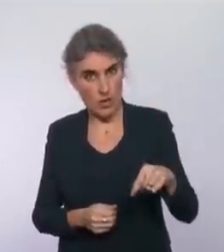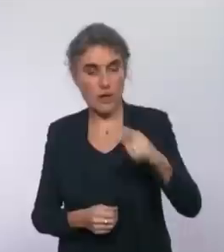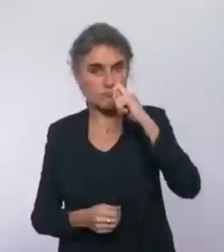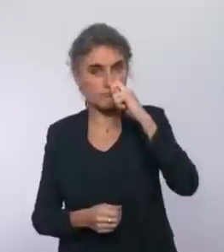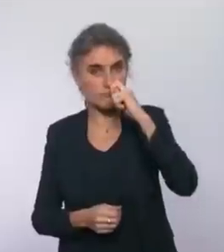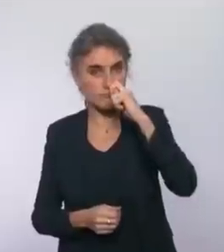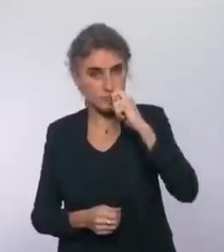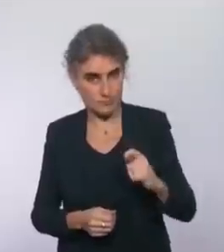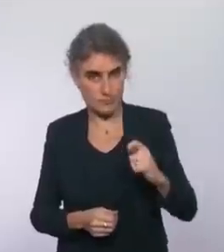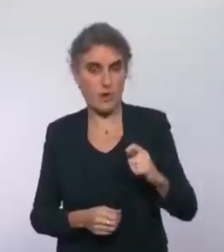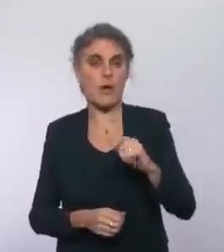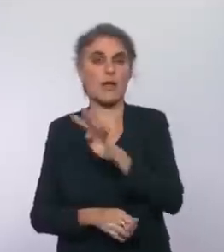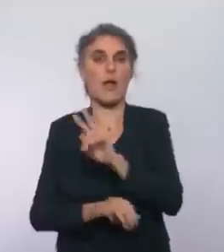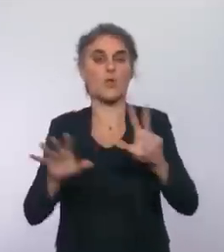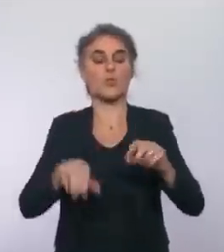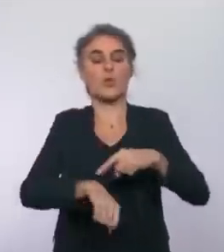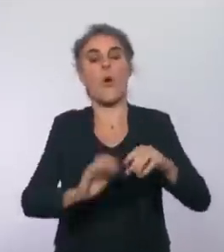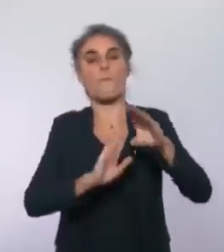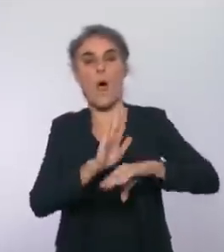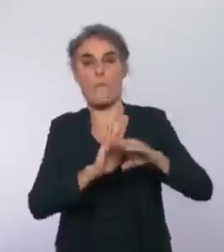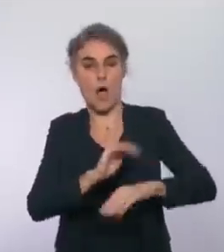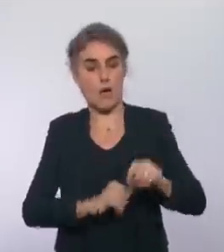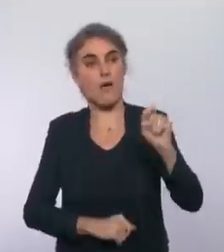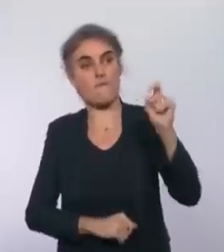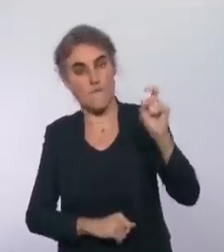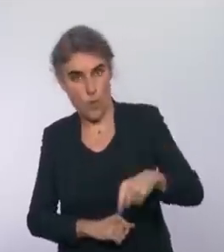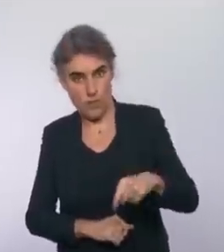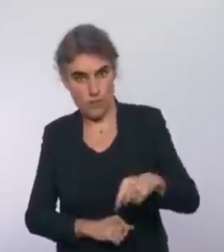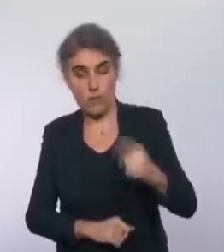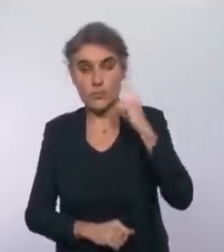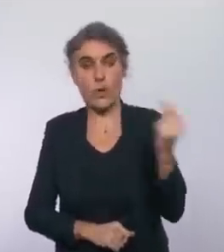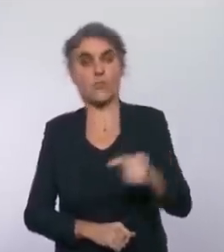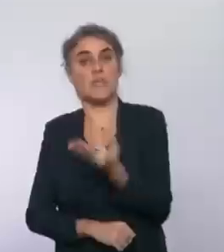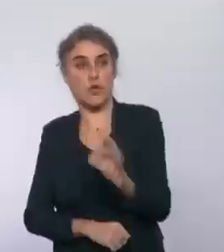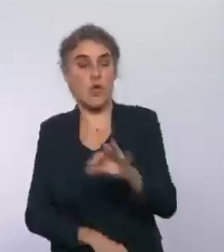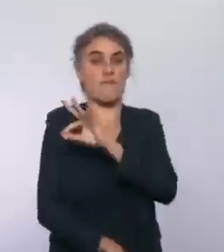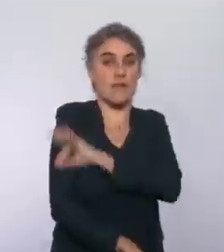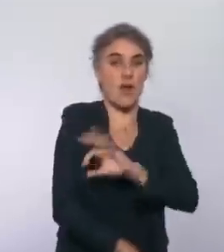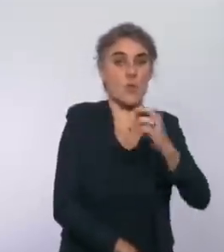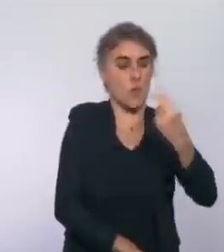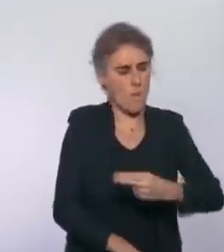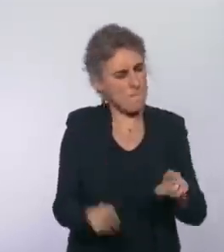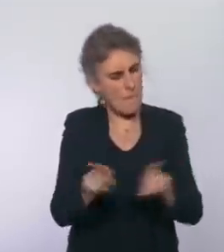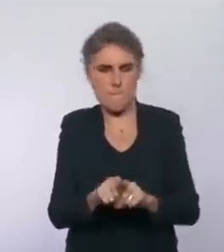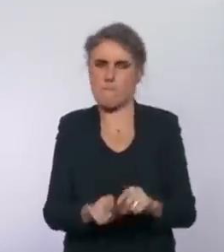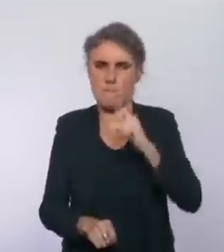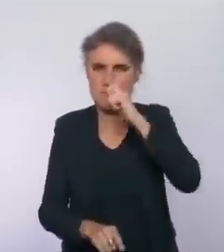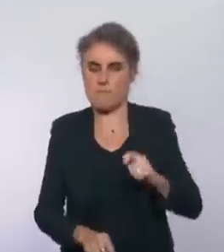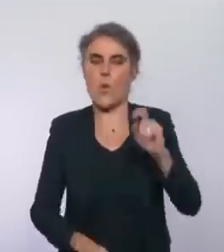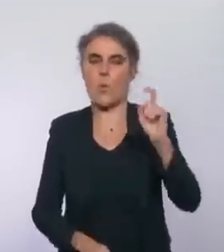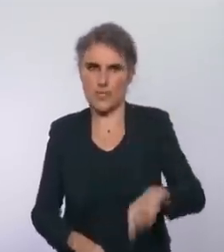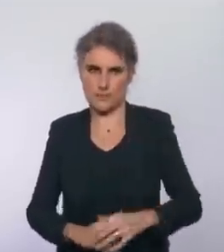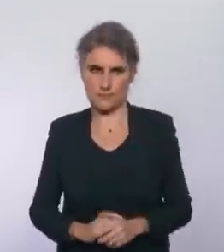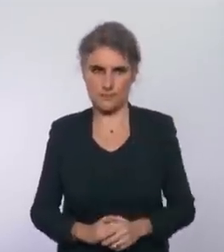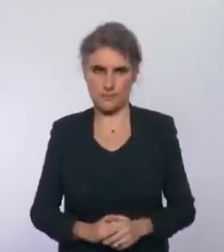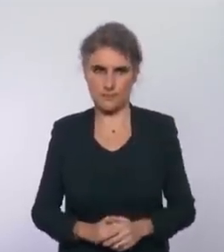de 48 heures pour se rendre en France, que ces voyageurs soient vaccinés ou non. S'agissant des voyages en